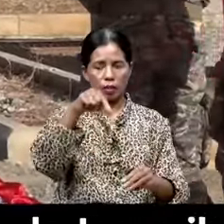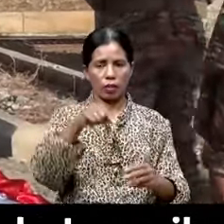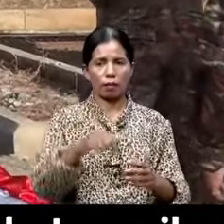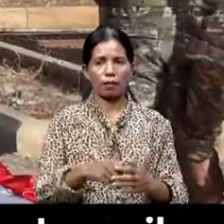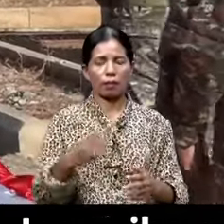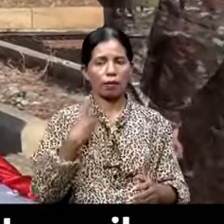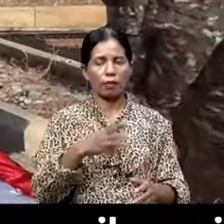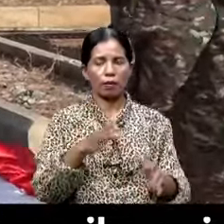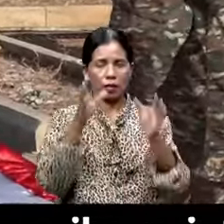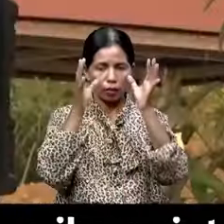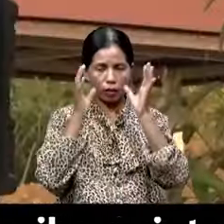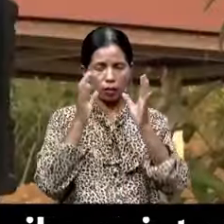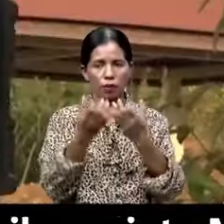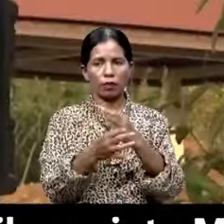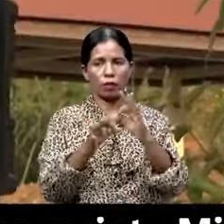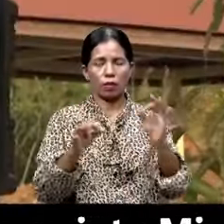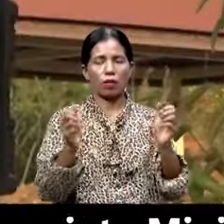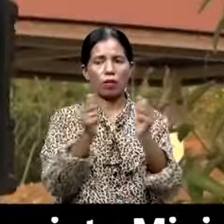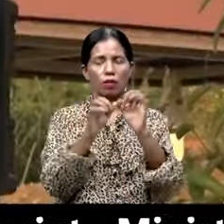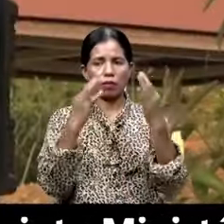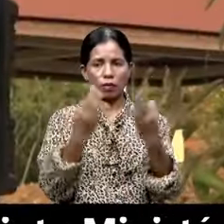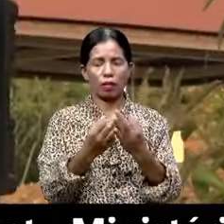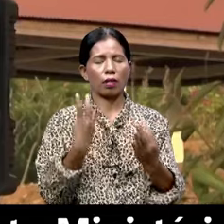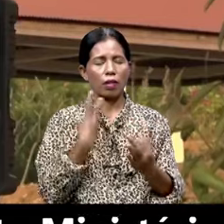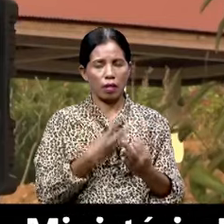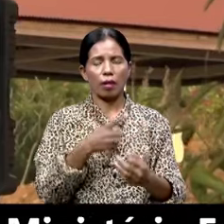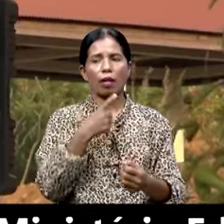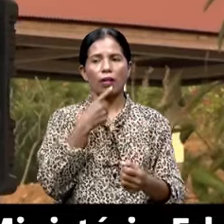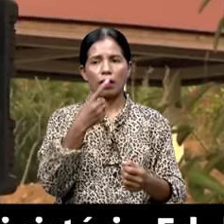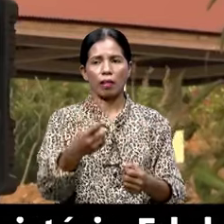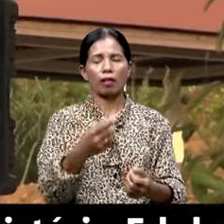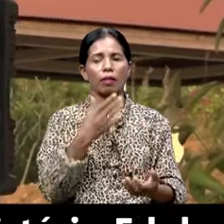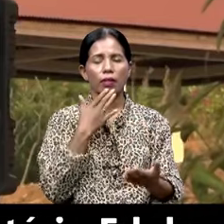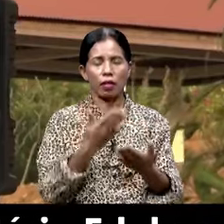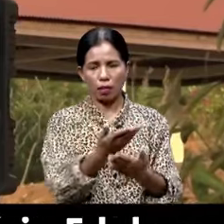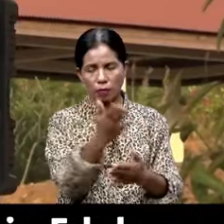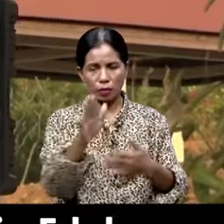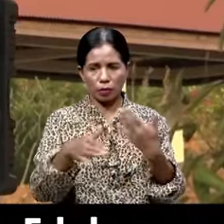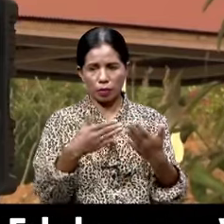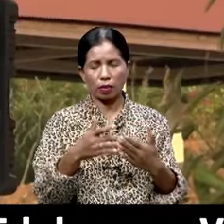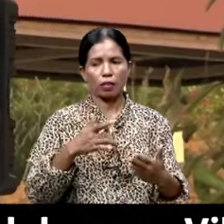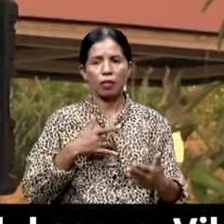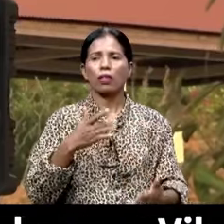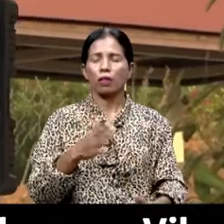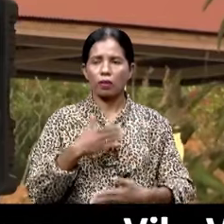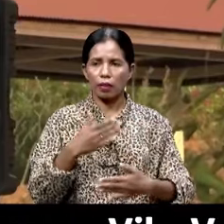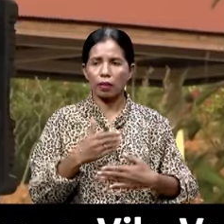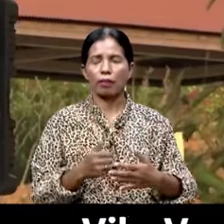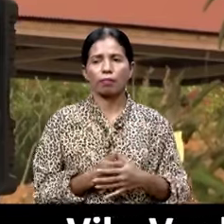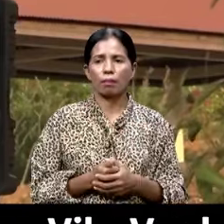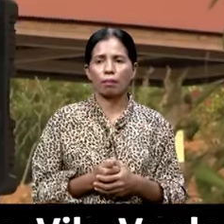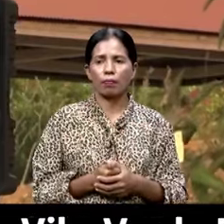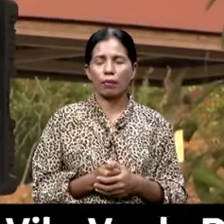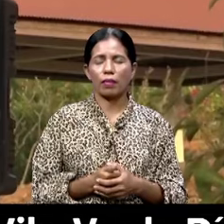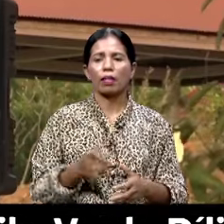nebe tristi hutu hui laran susa ro familia, ami atete kataka dia kliu ba itabot sira senti urguyu,